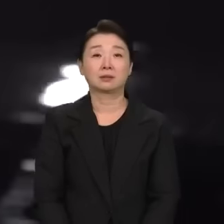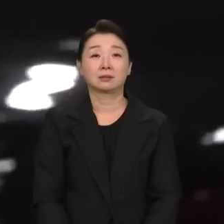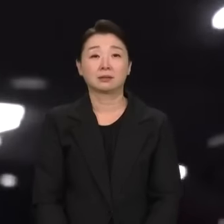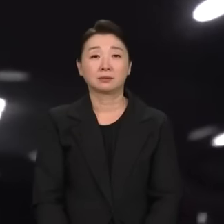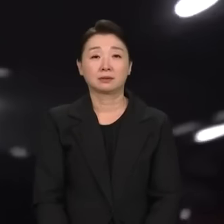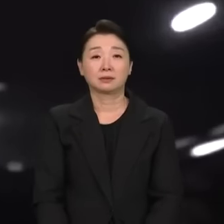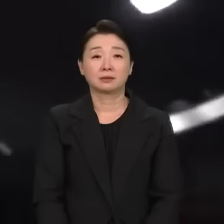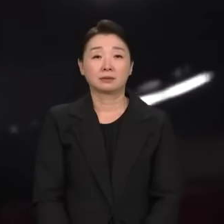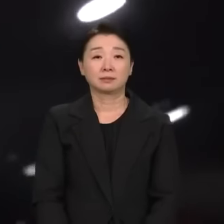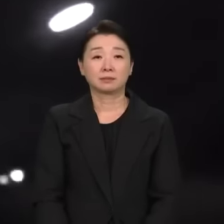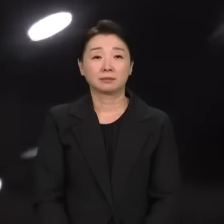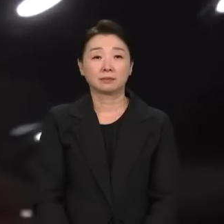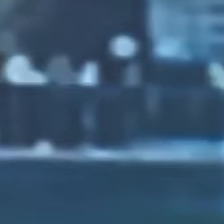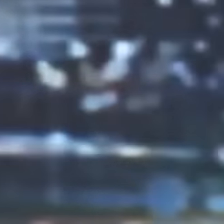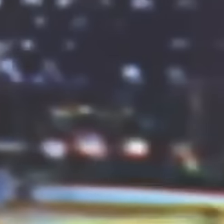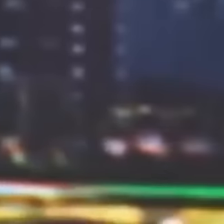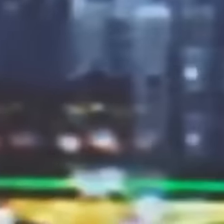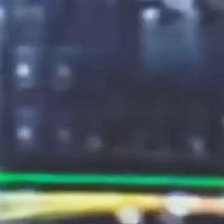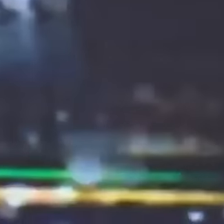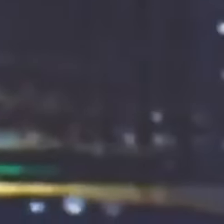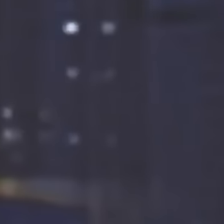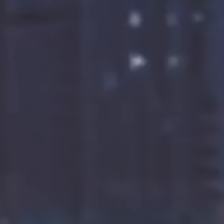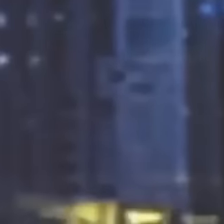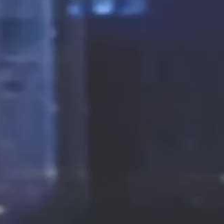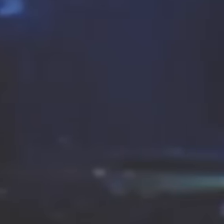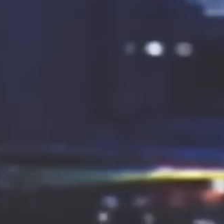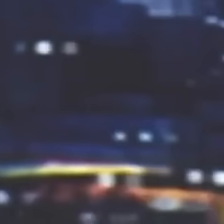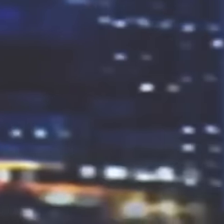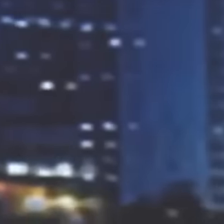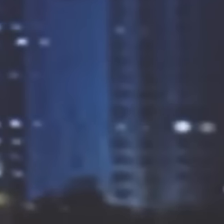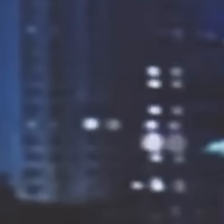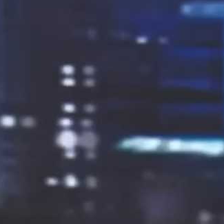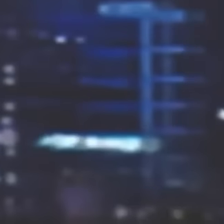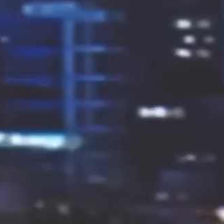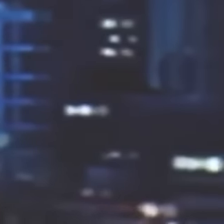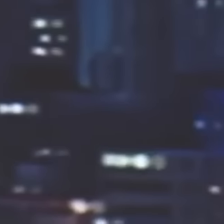JTBC 이한길입니다. JTBC 뉴스를